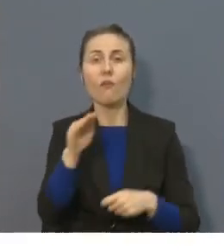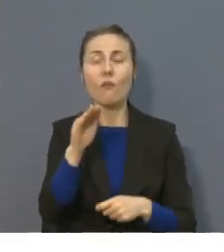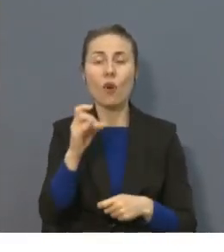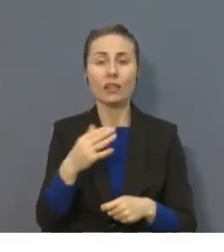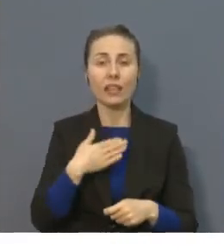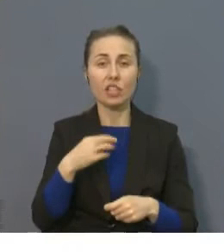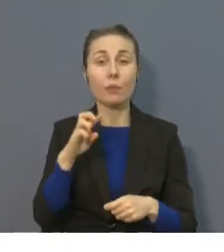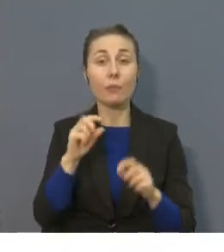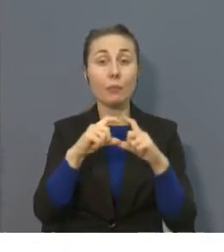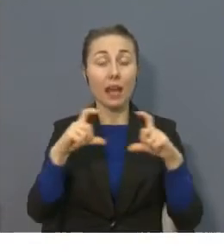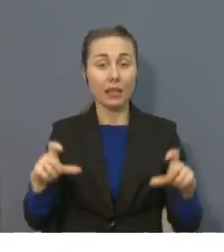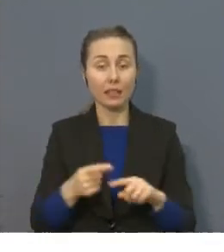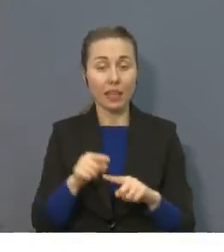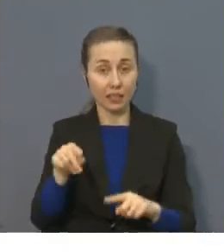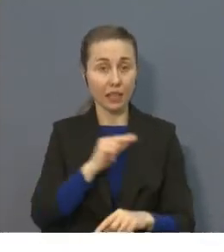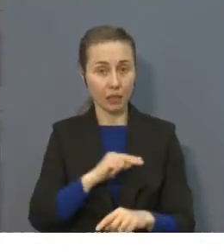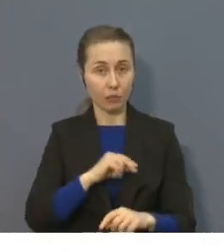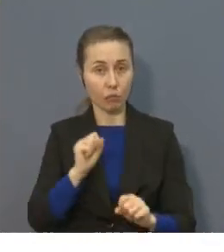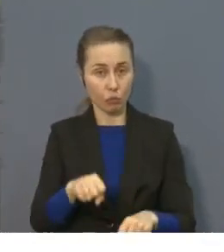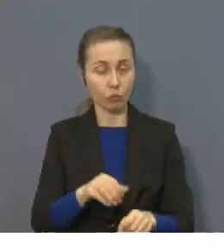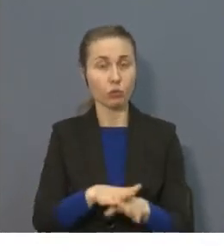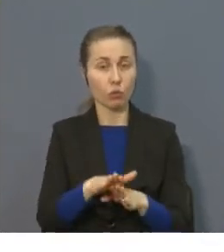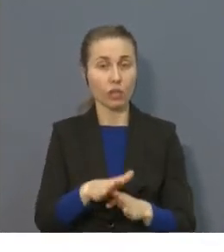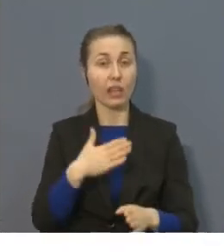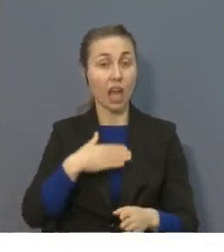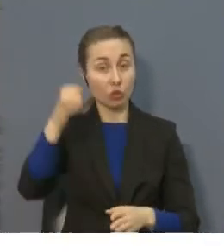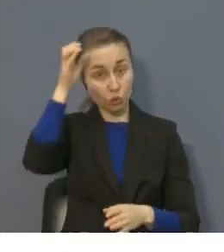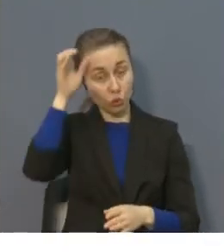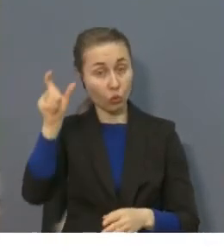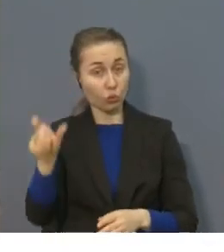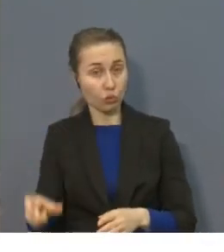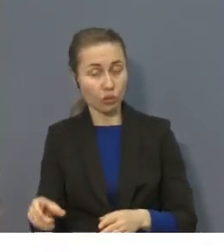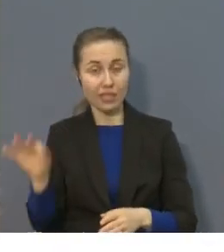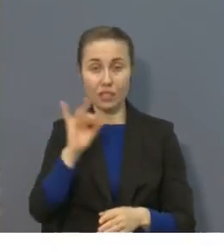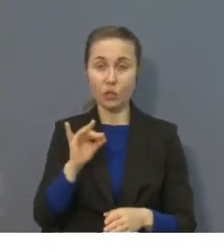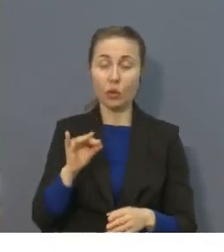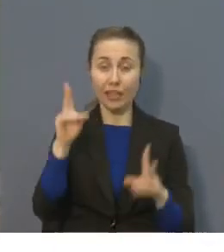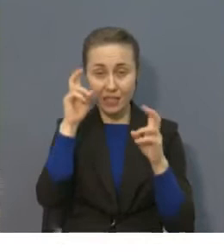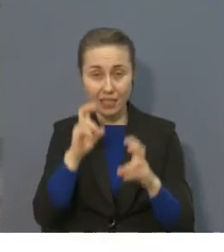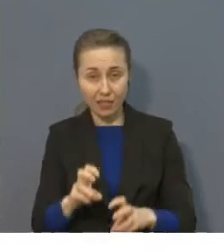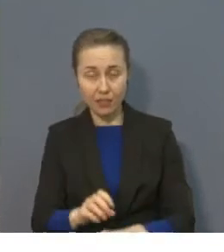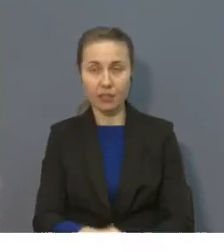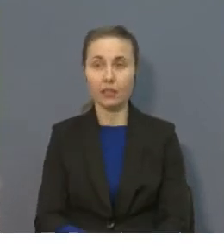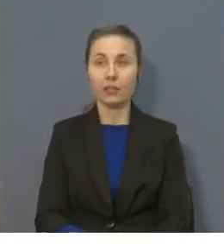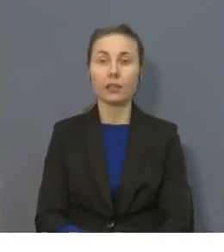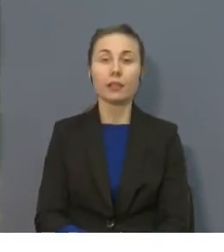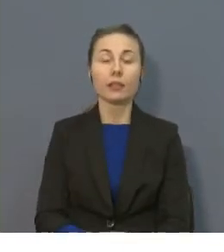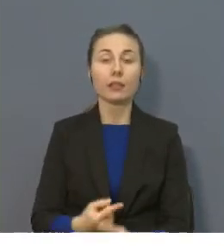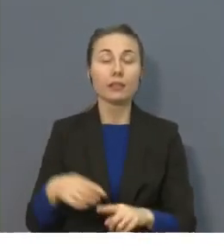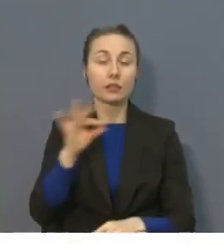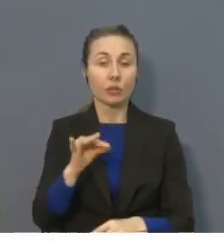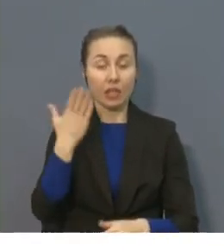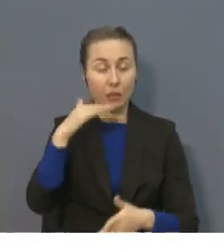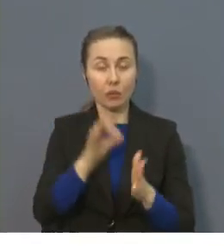біздің ғалымдар, тарихшылар, зерттеушілер сонымен пайдалануға болады. Ақмола облысының тарихы мұқабасы ғана оқылған